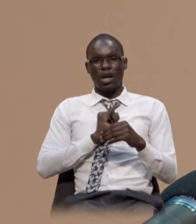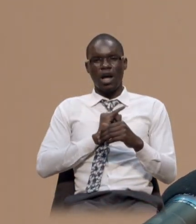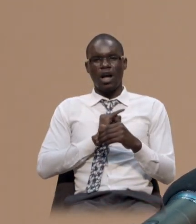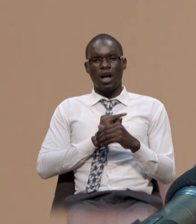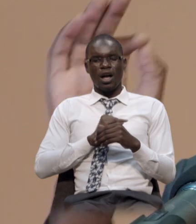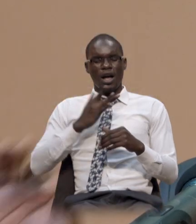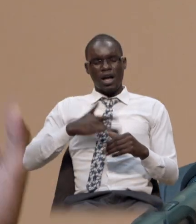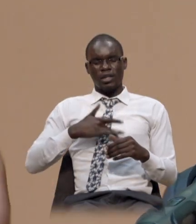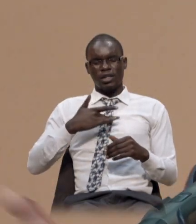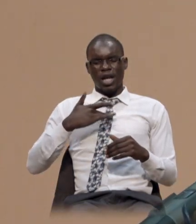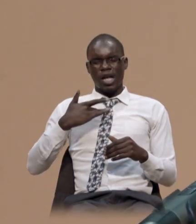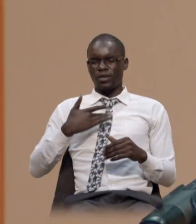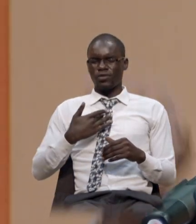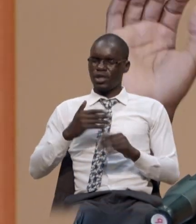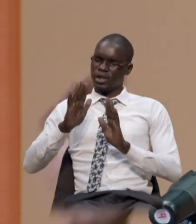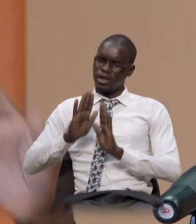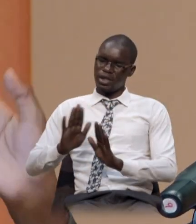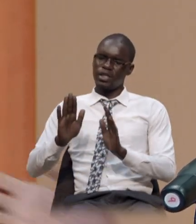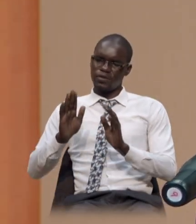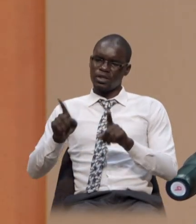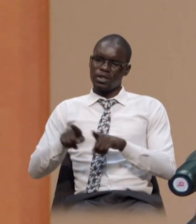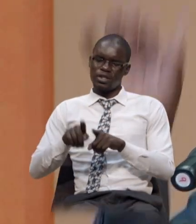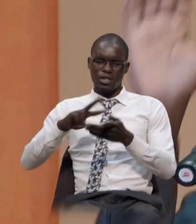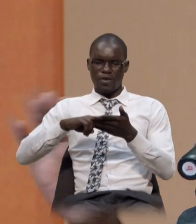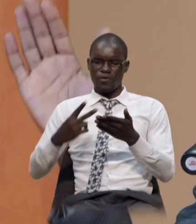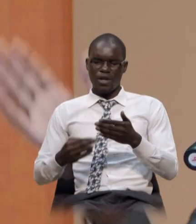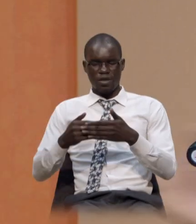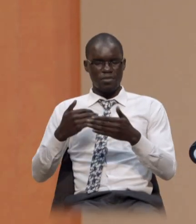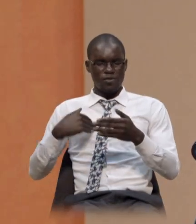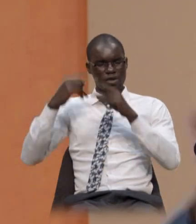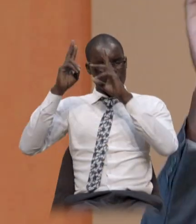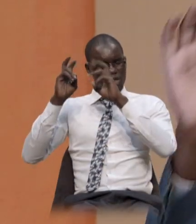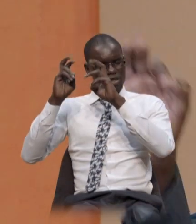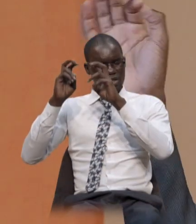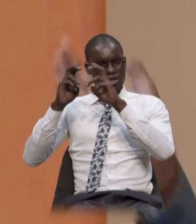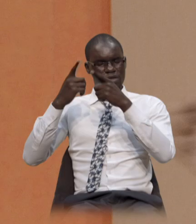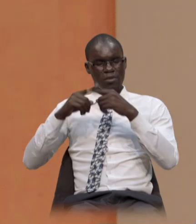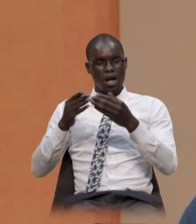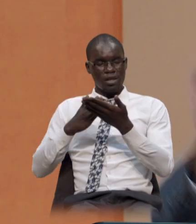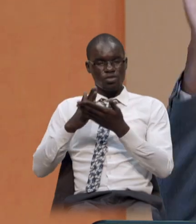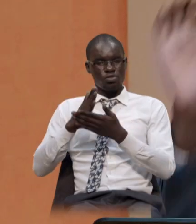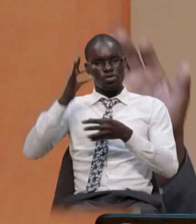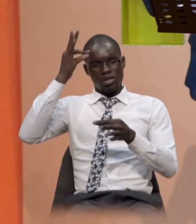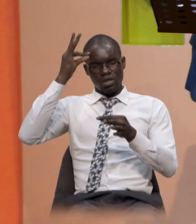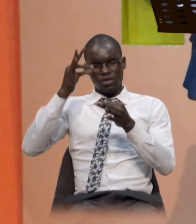nisishindwe na adui. Kwa imani